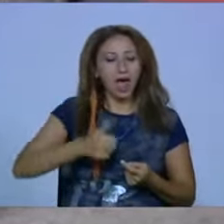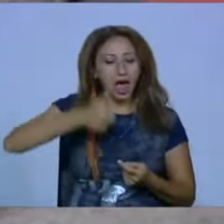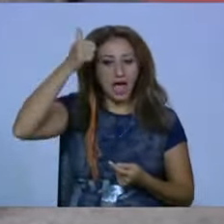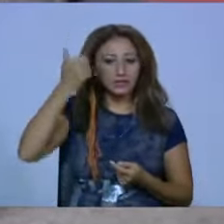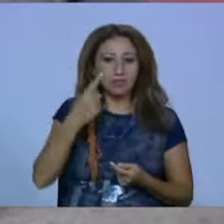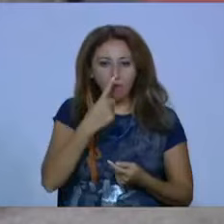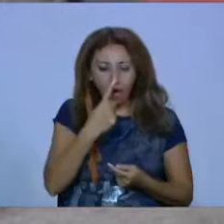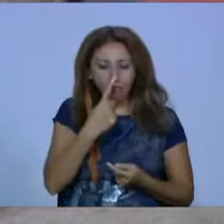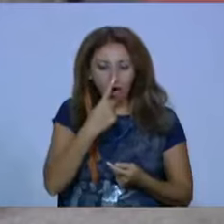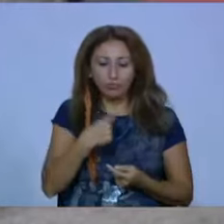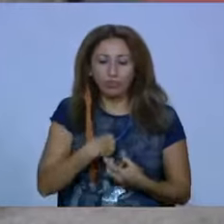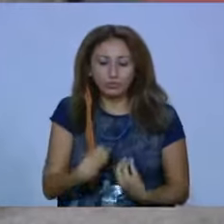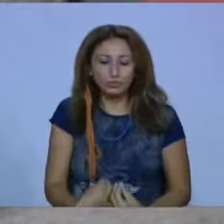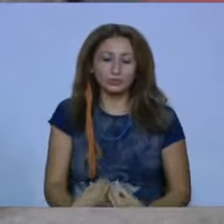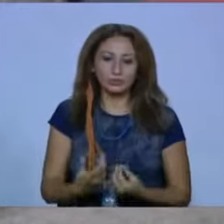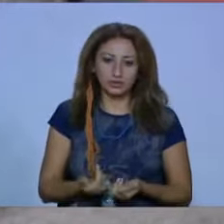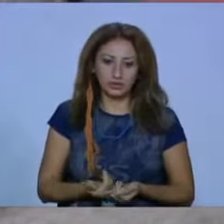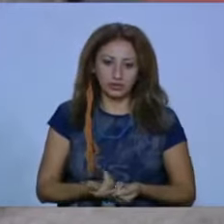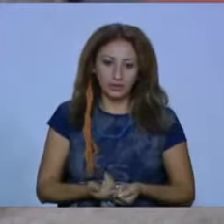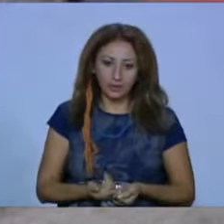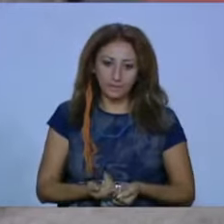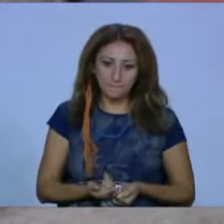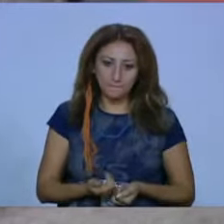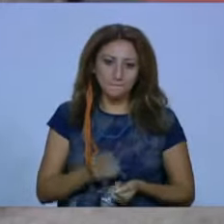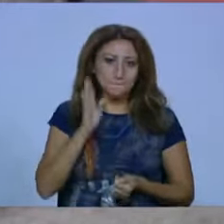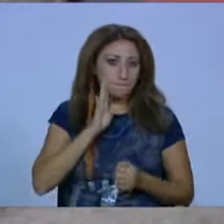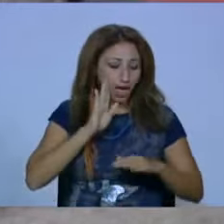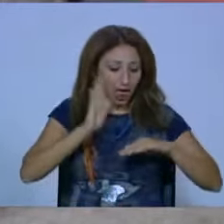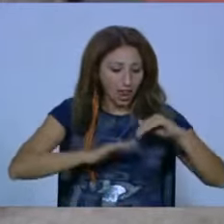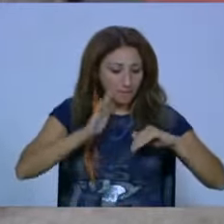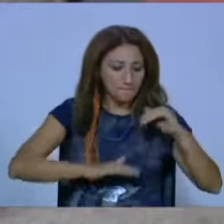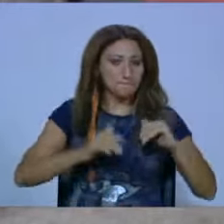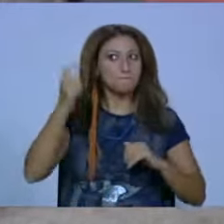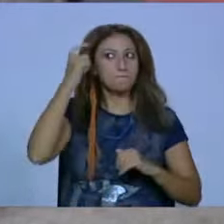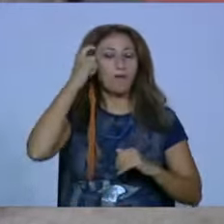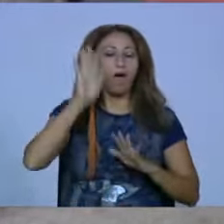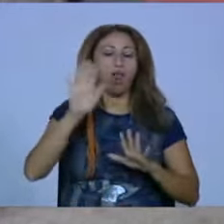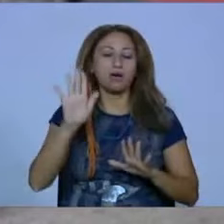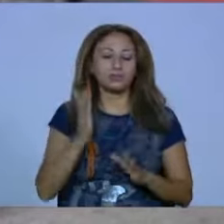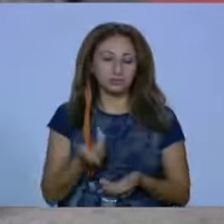ومطيعه وطيبه، والكلمه اللي بتعلم والحاجه اللي بتعلمها لها بتثبت في دماغها،